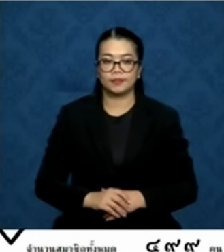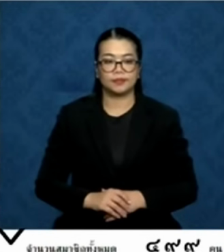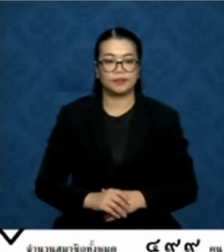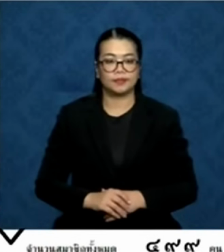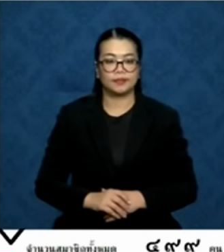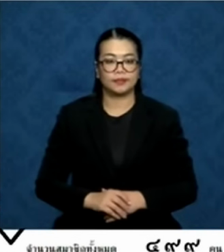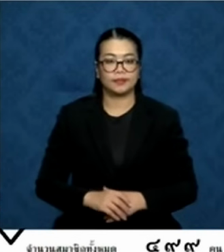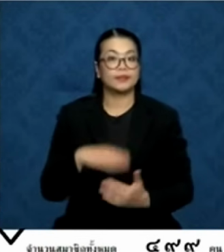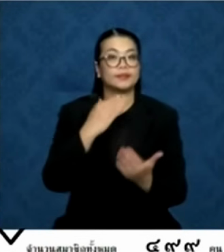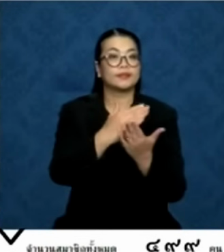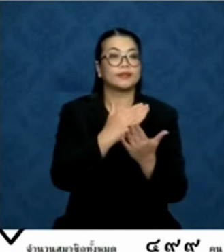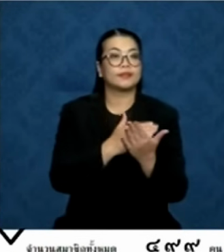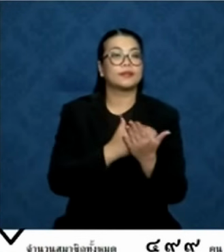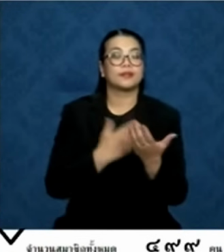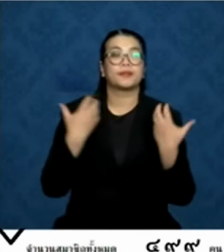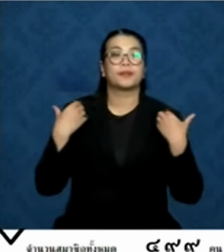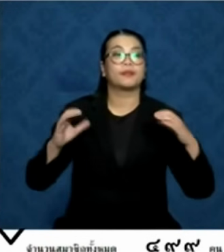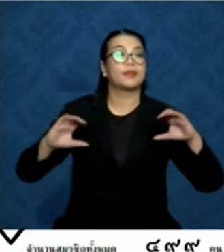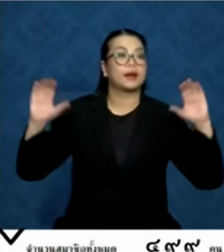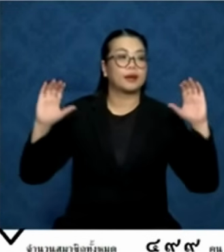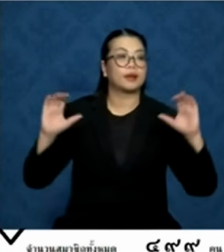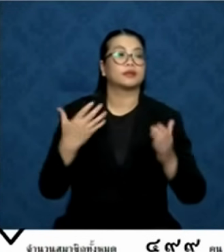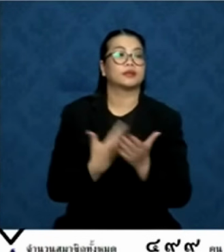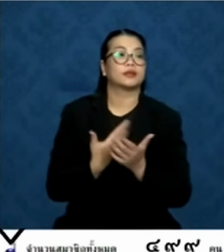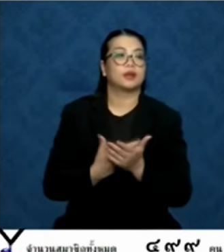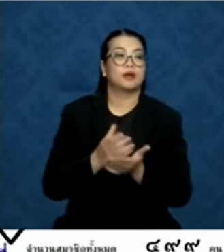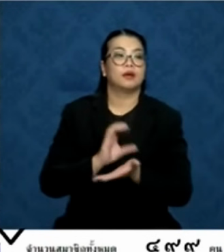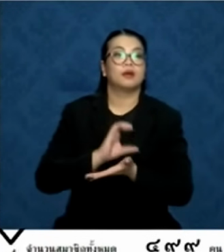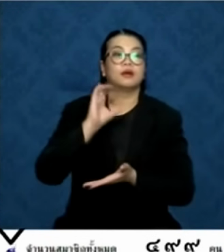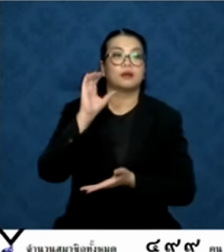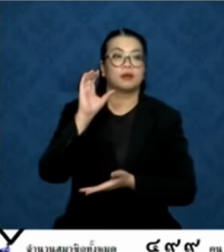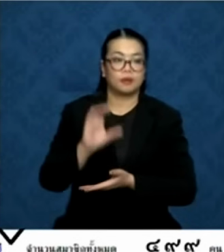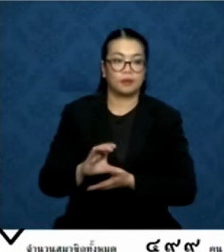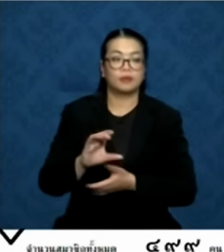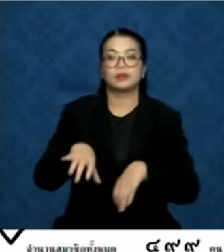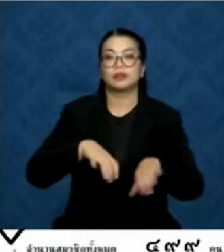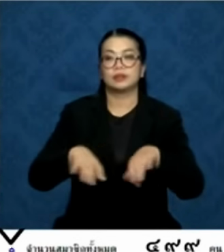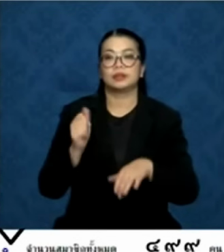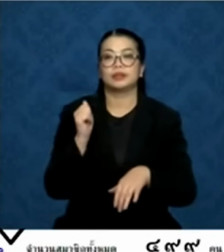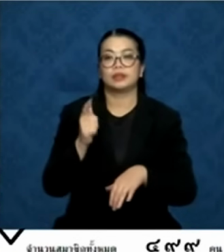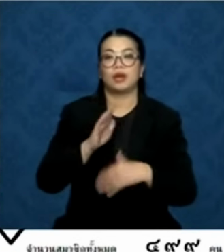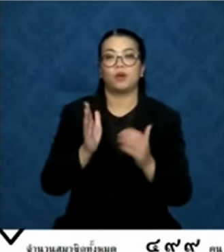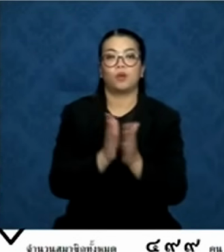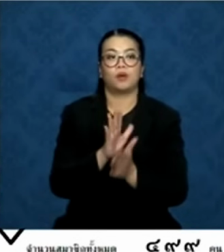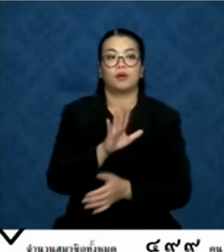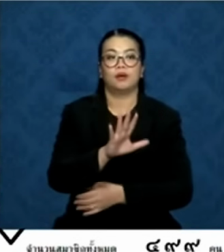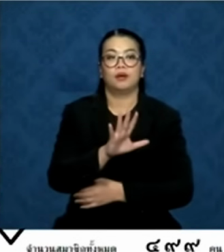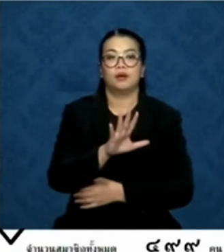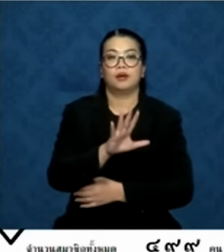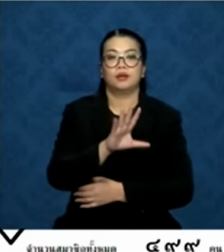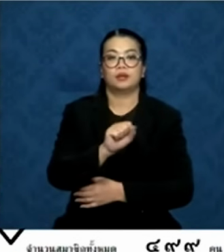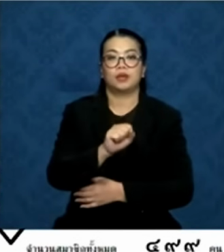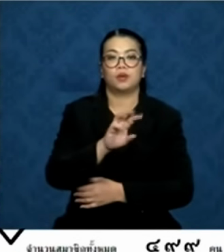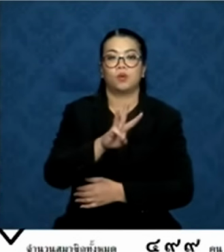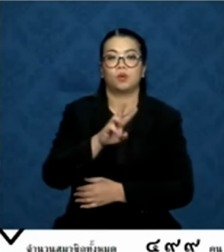รายการดำเนินการภาครัฐรัฐบาลได้จัดสรรงบประมาณรายจ่ายจำนวน